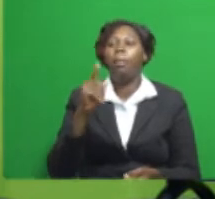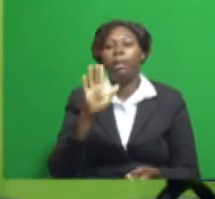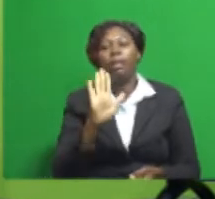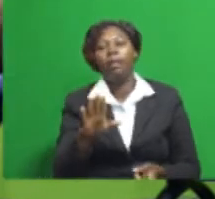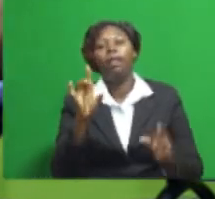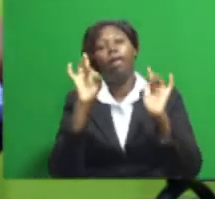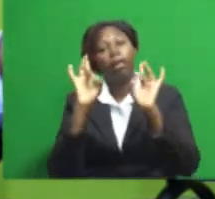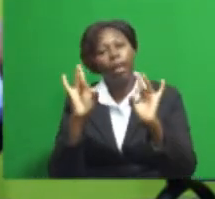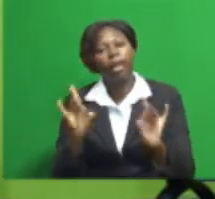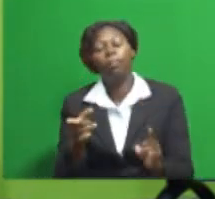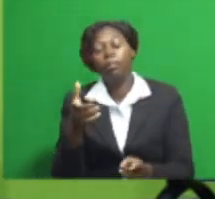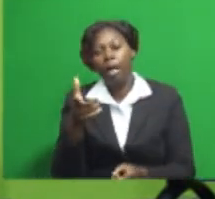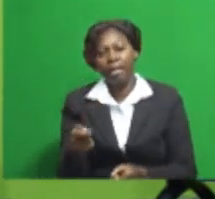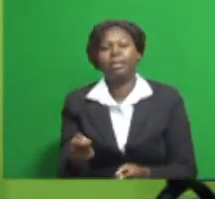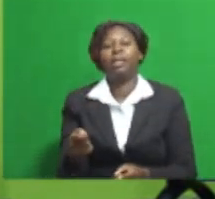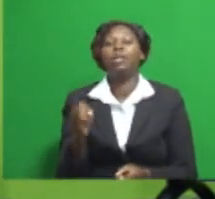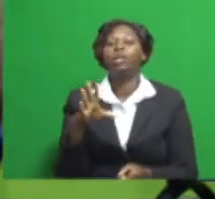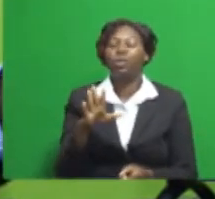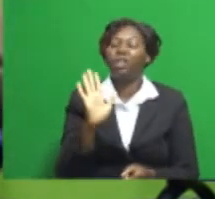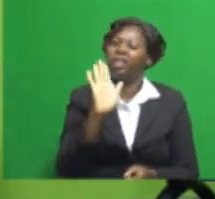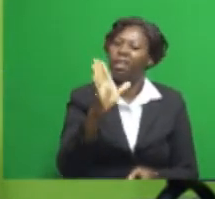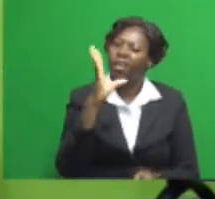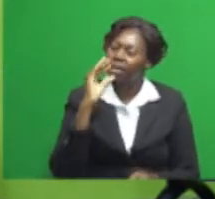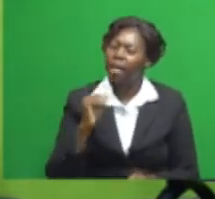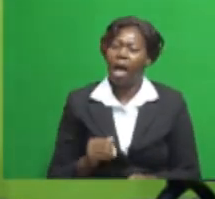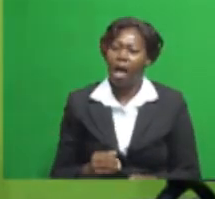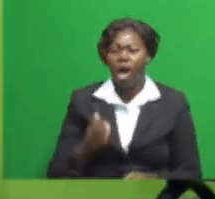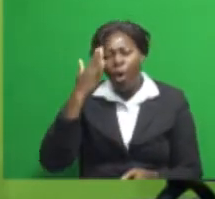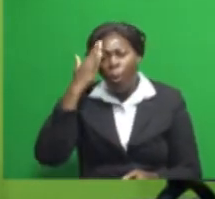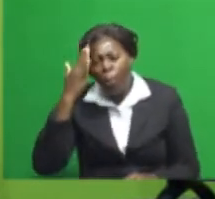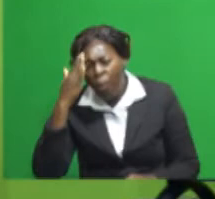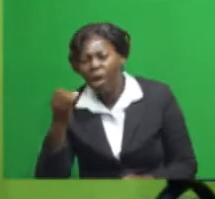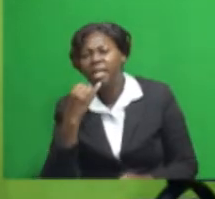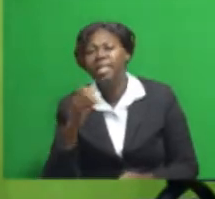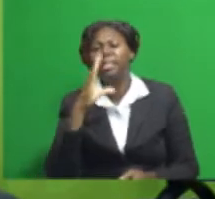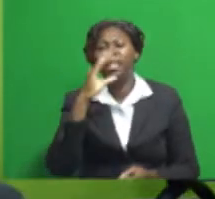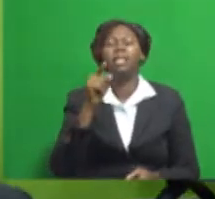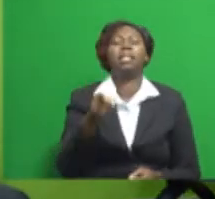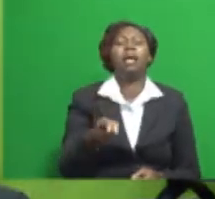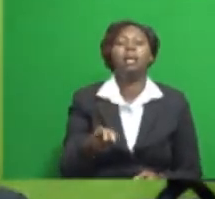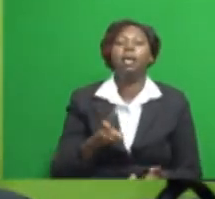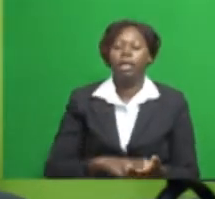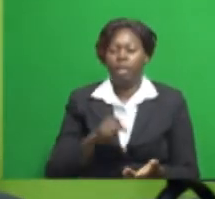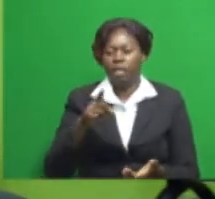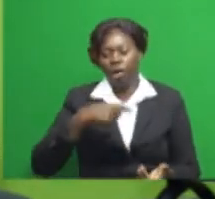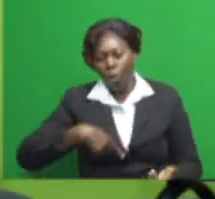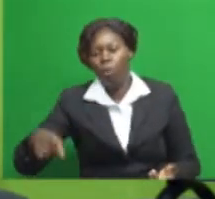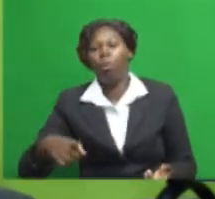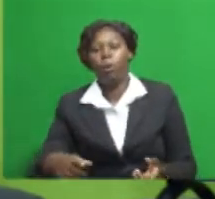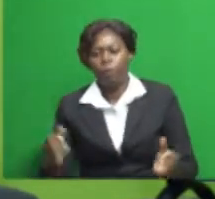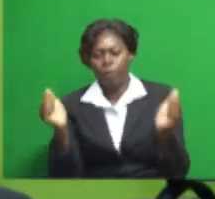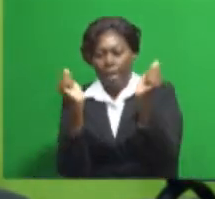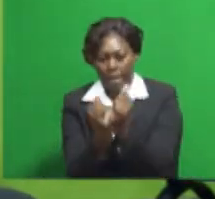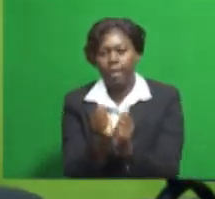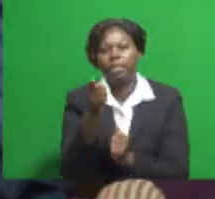Paari kutumira masoja tendai munomutora ka. Nezvaaritoronga zvacho zvaonekwa. Zvaonekwa futi. Saka hadzi akabva tendai munomubata. Chii